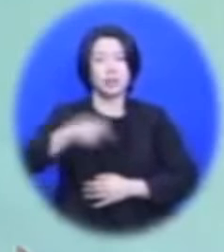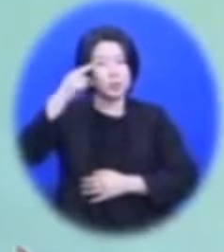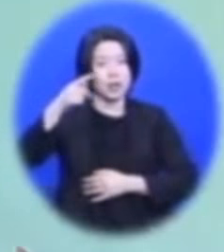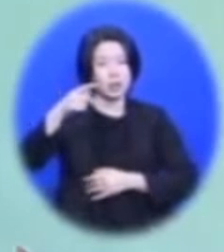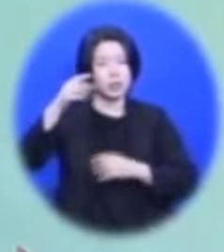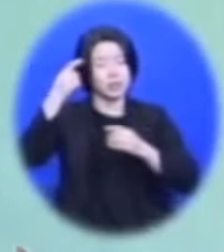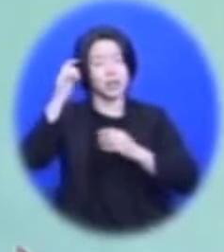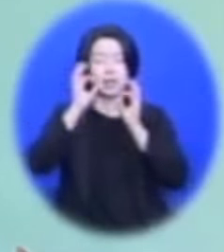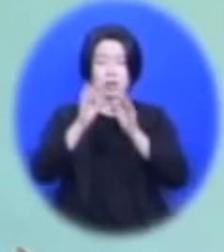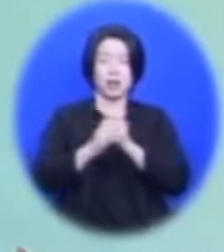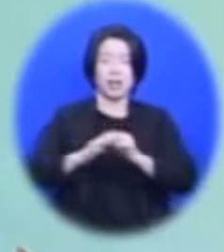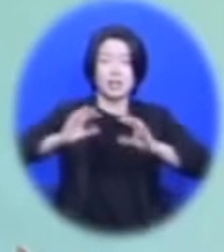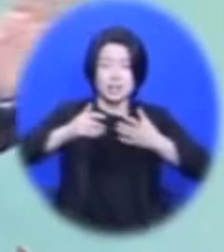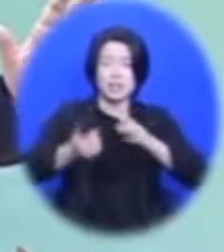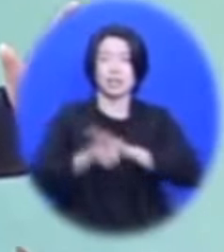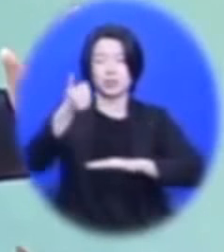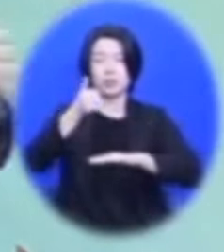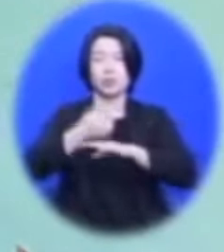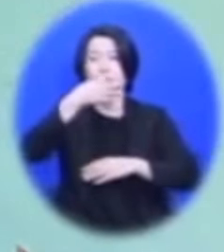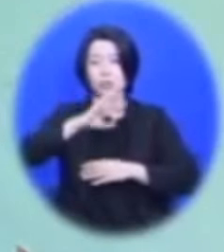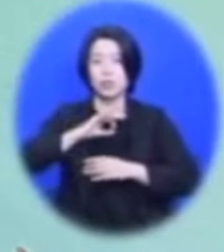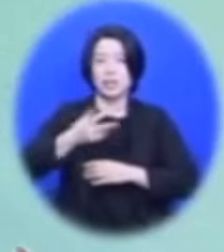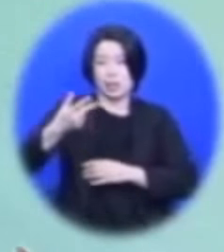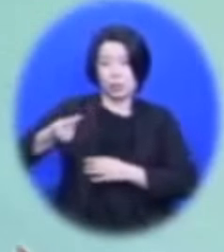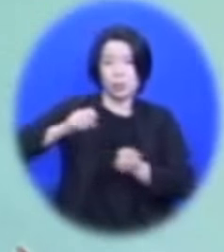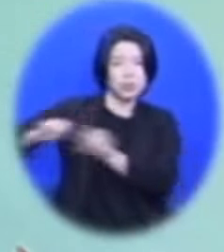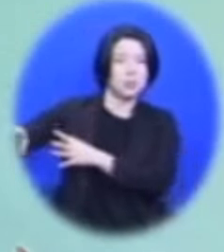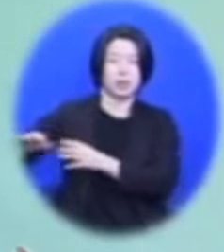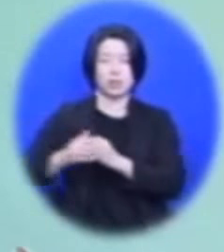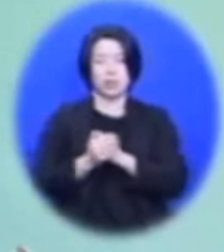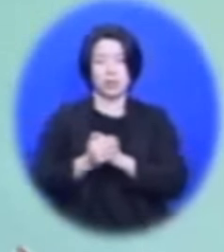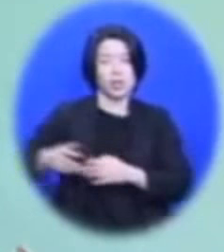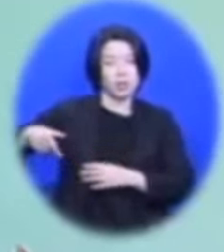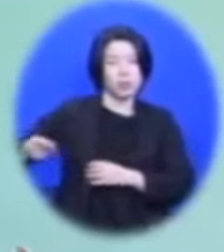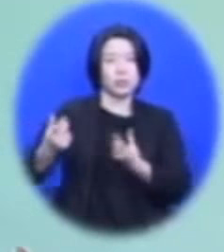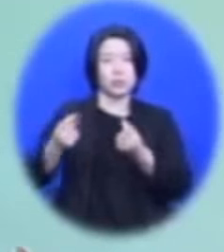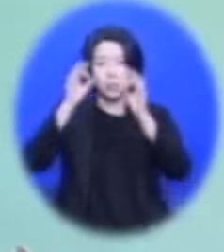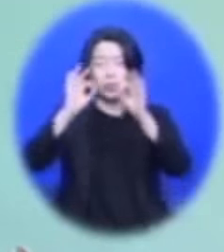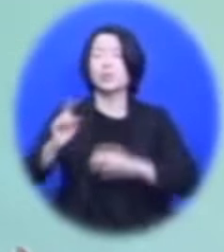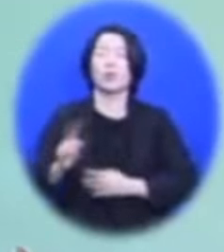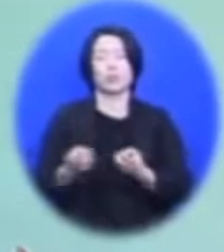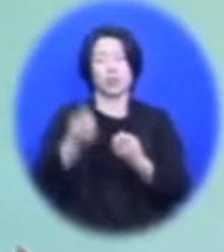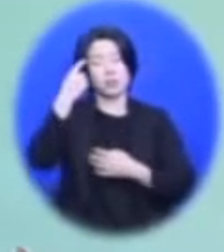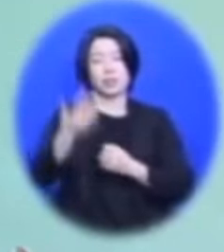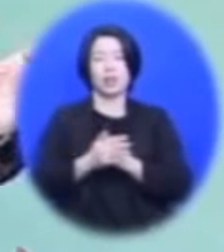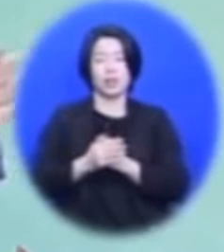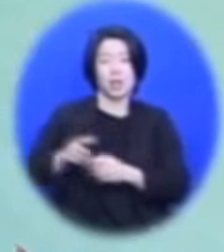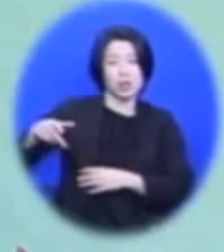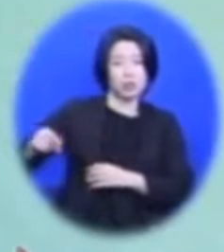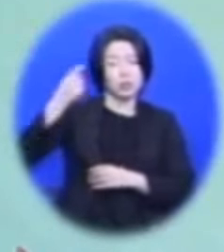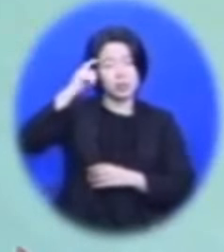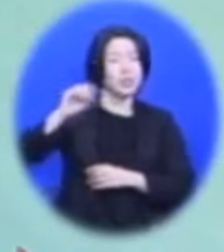바울은 세상 성공, 유익, 배설물처럼 보였다고 그랬어요. 배설물처럼 보이는데 어떻게 해요? 보이는데. 배설물처럼